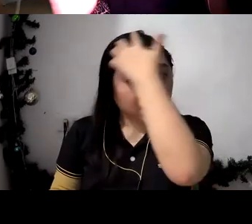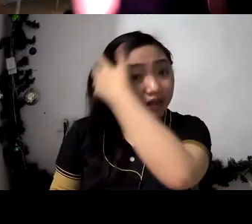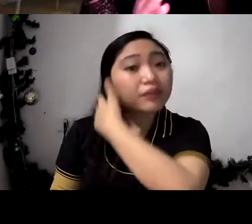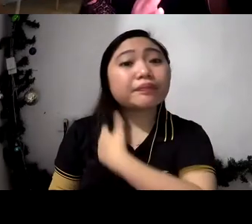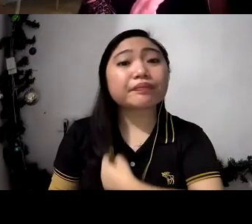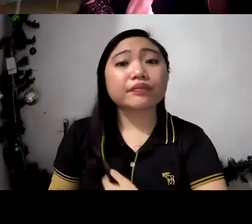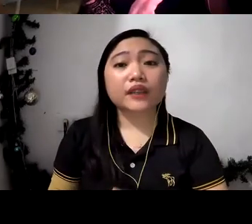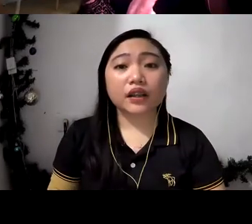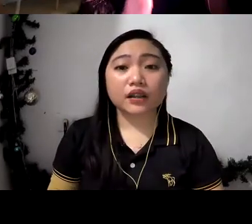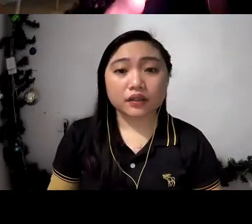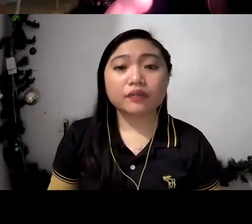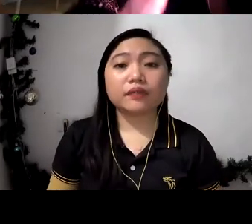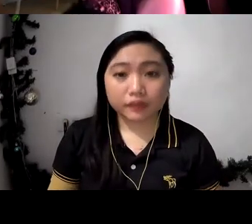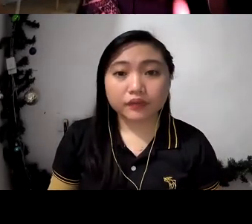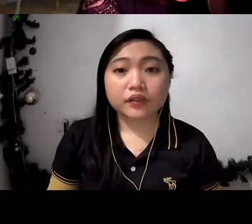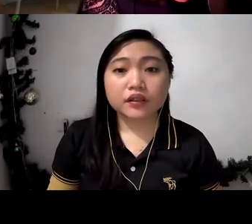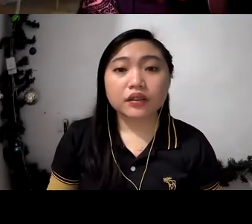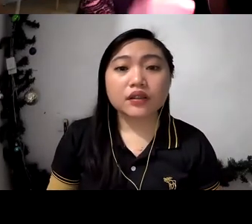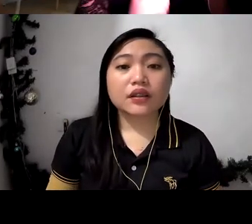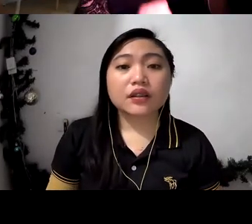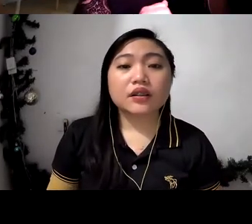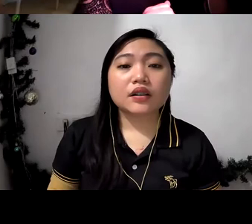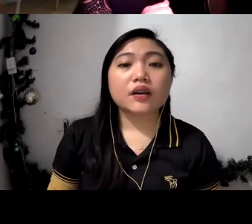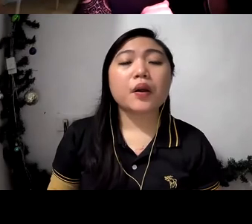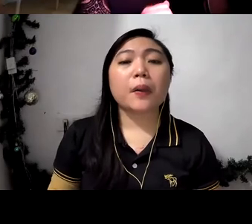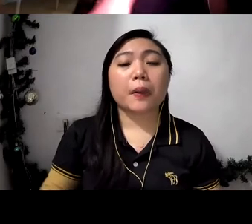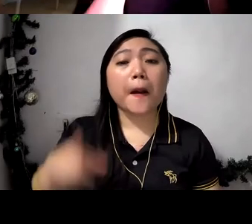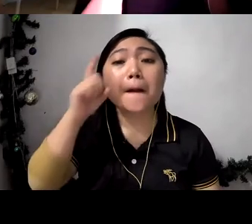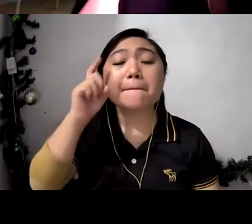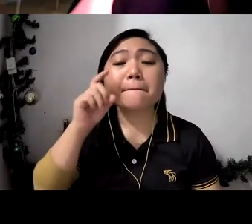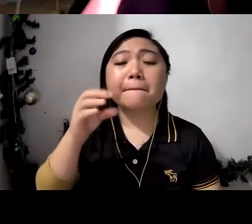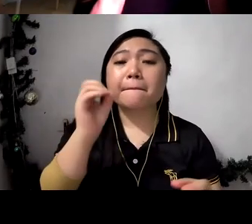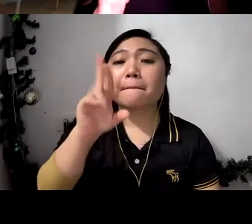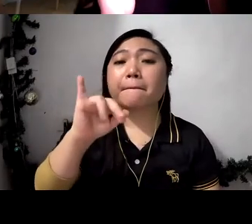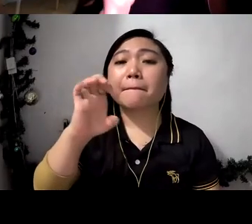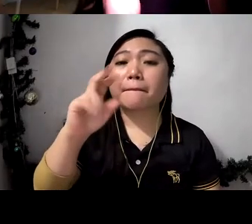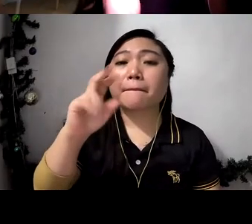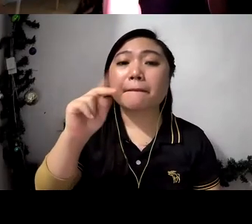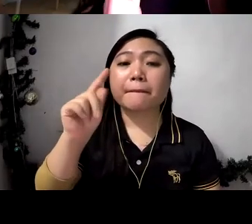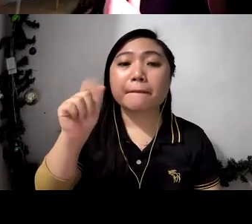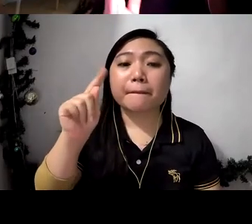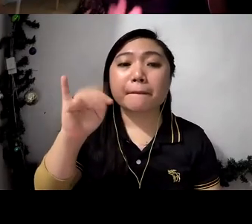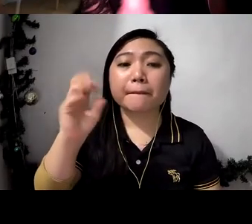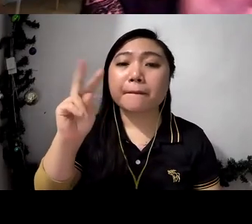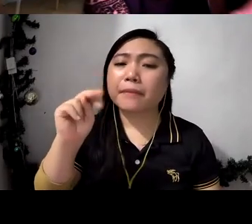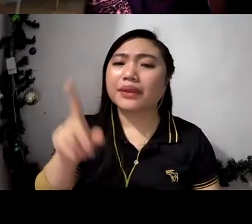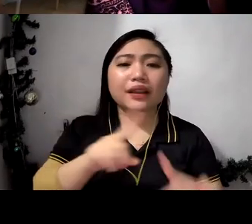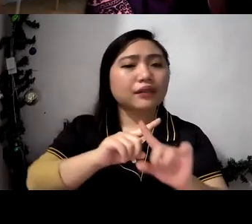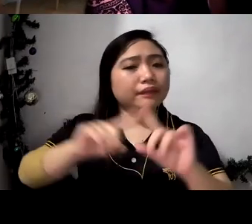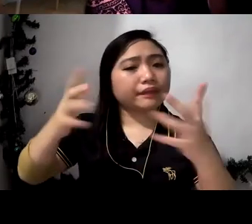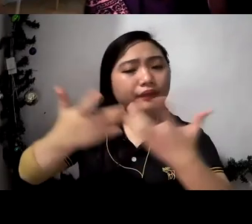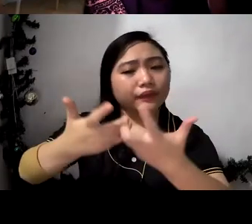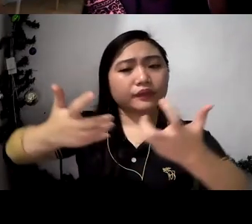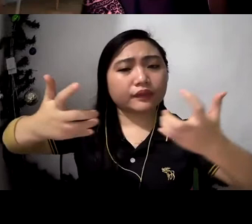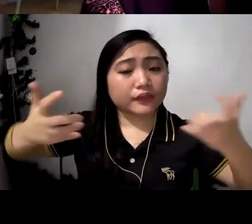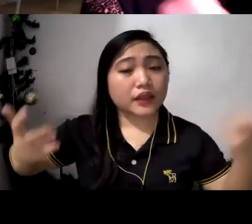no, ang sexual orientation. At yung sexual orientation mo does not have anything to do with your gender